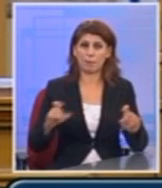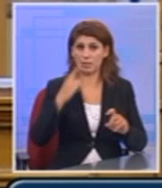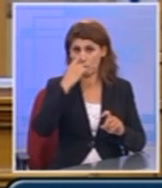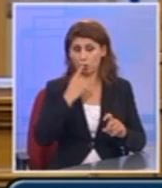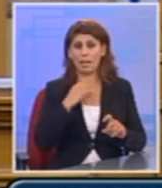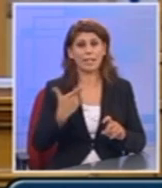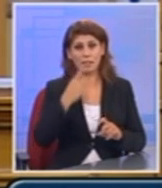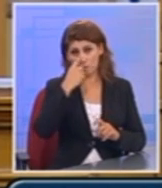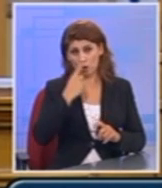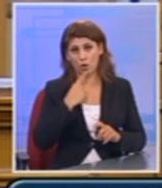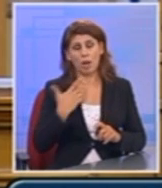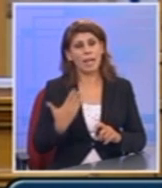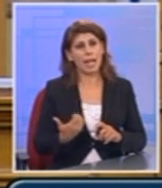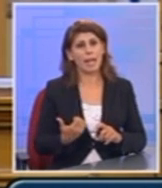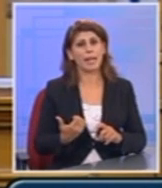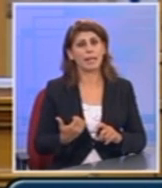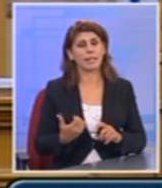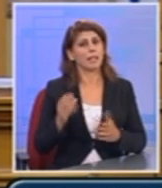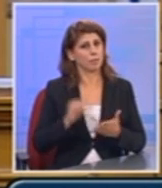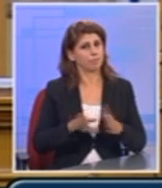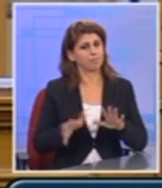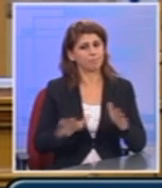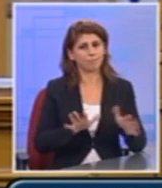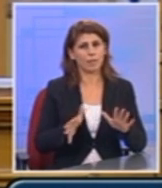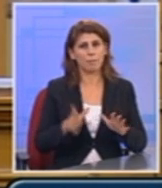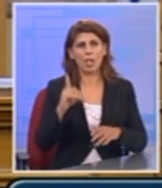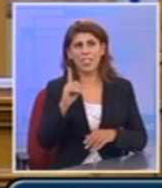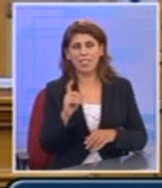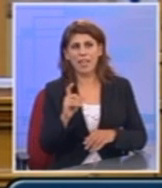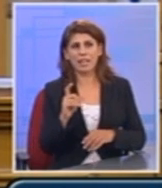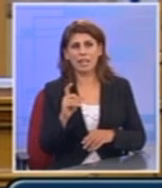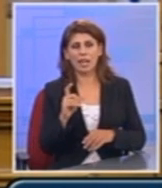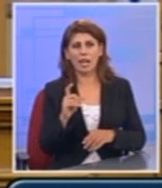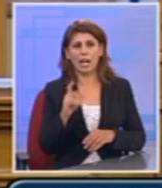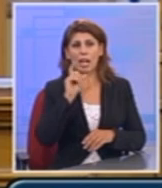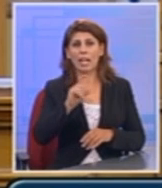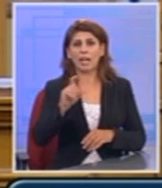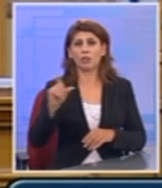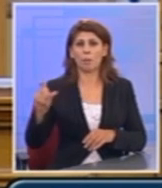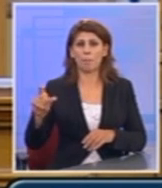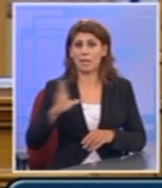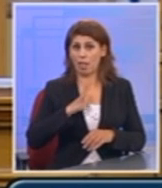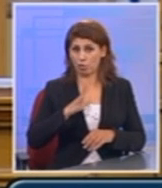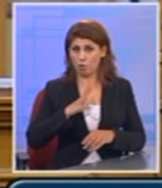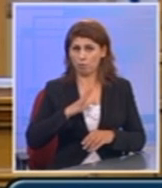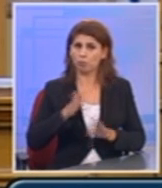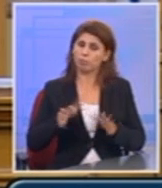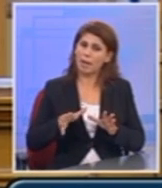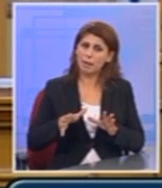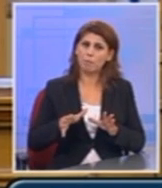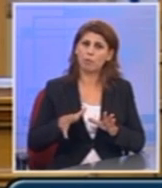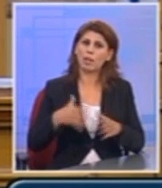πορτογαλλία έχει έχει επίσης περίπου 10 εκατομμύρια για κατοίκους περίπου